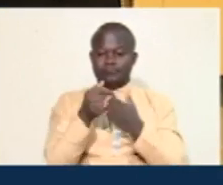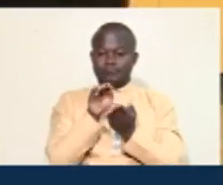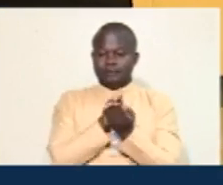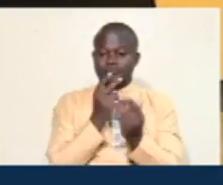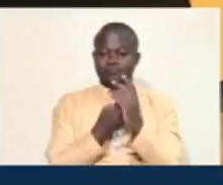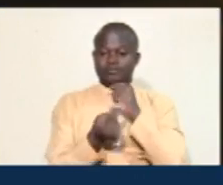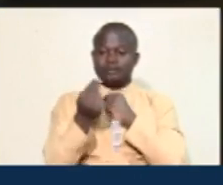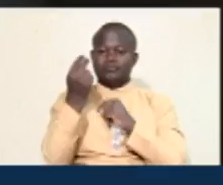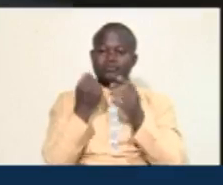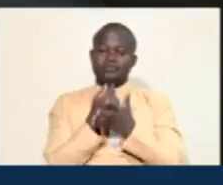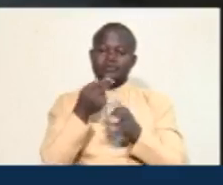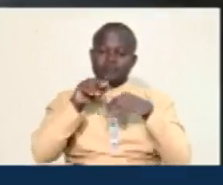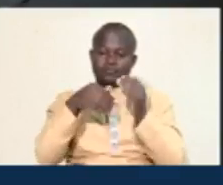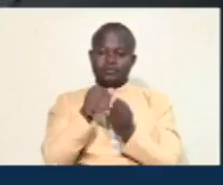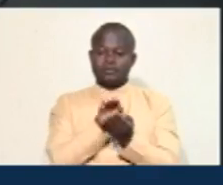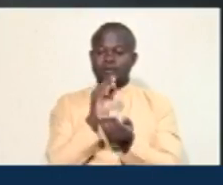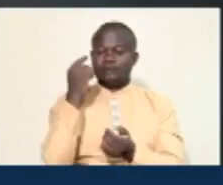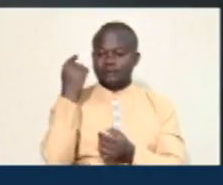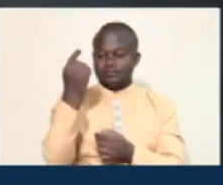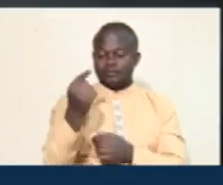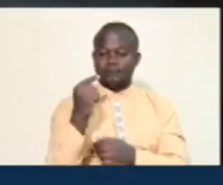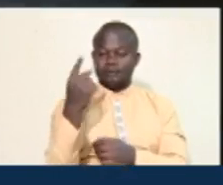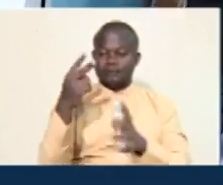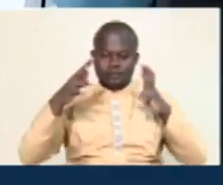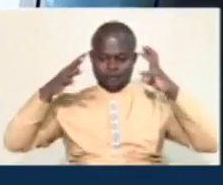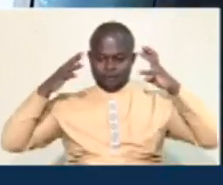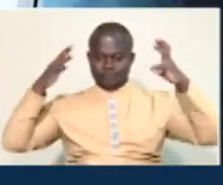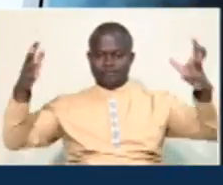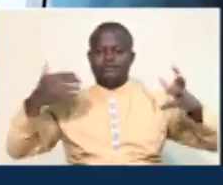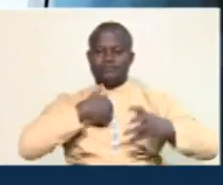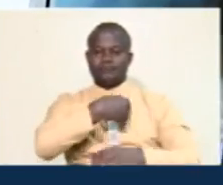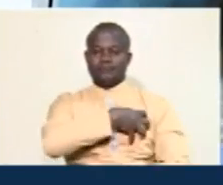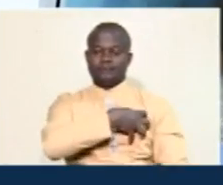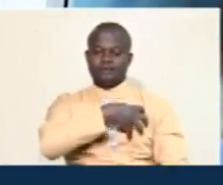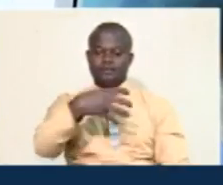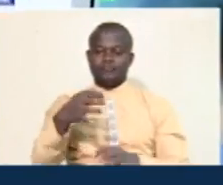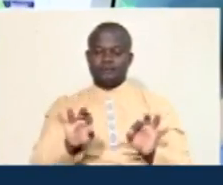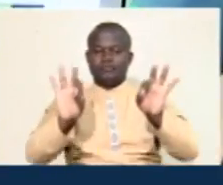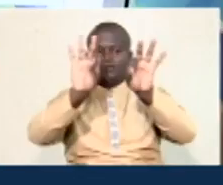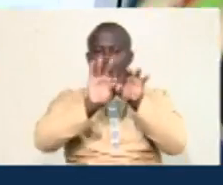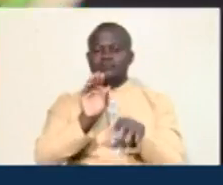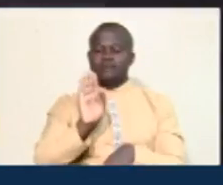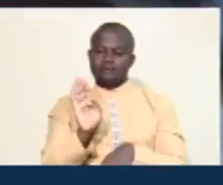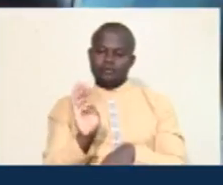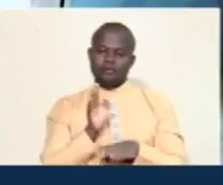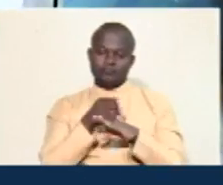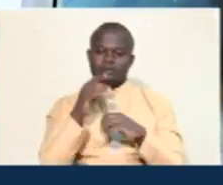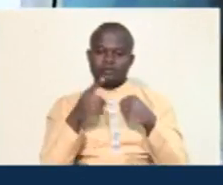zombi bituma habaho banki imwe ya kabiri ku bunini ifite umutungo w'agaciro ka miliyari zigera